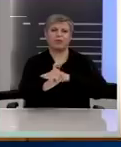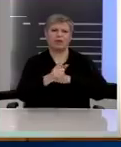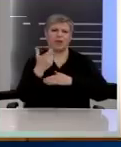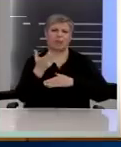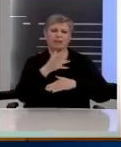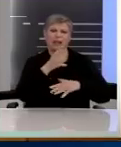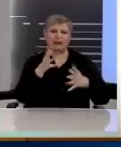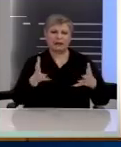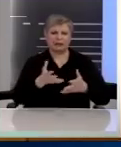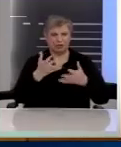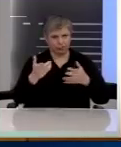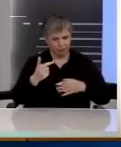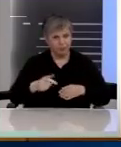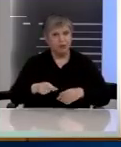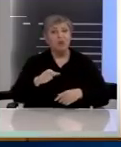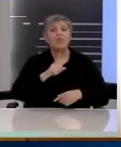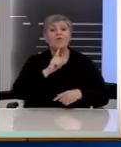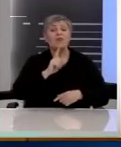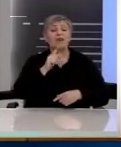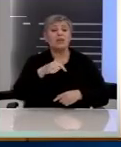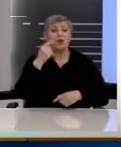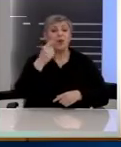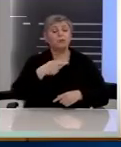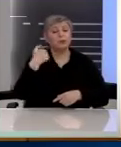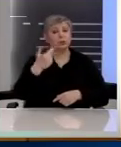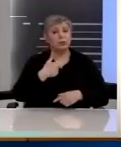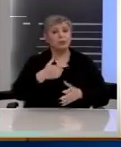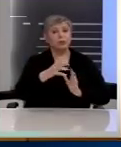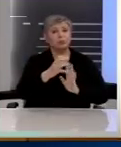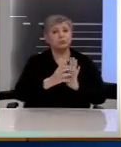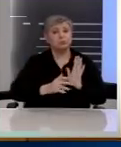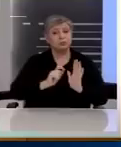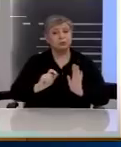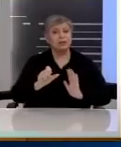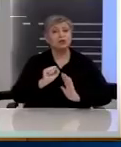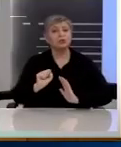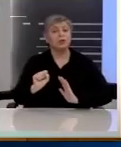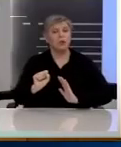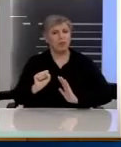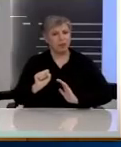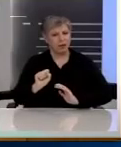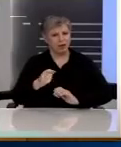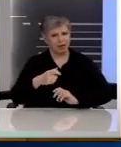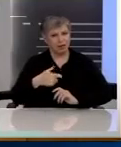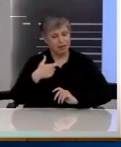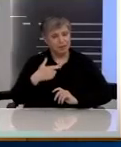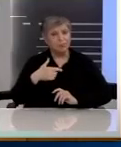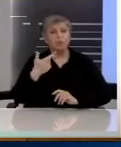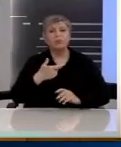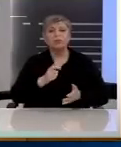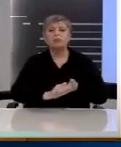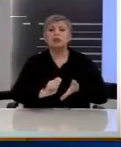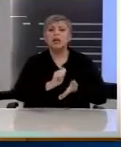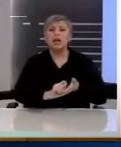Είναι αυτός που έστελνε την επιστολή στον κύριο Ατσπότιεν για να προχωρήσει η υπόθεση